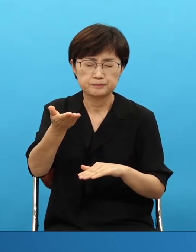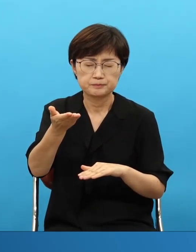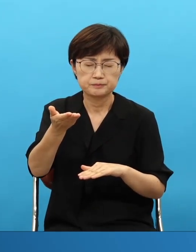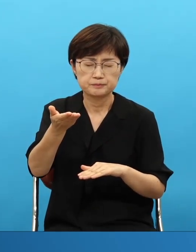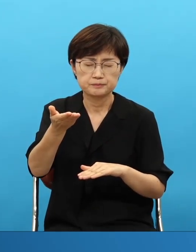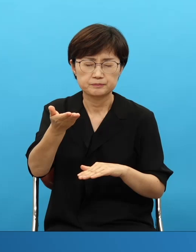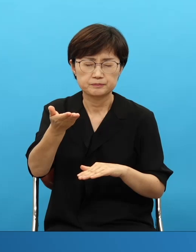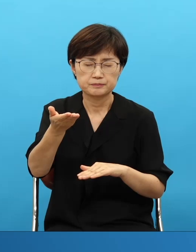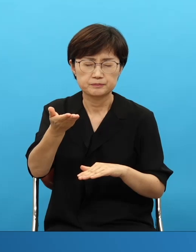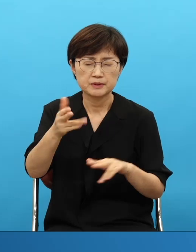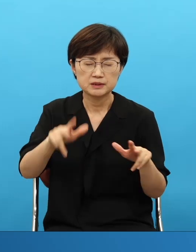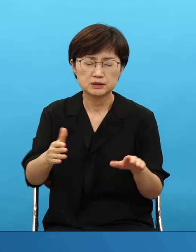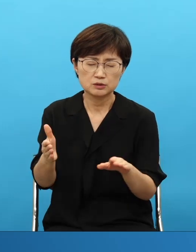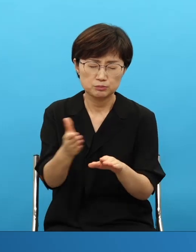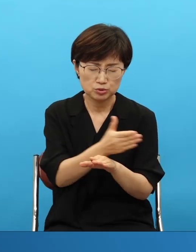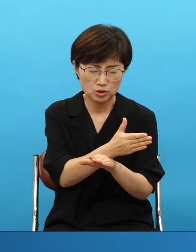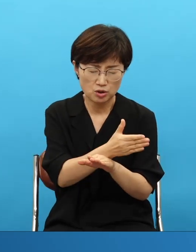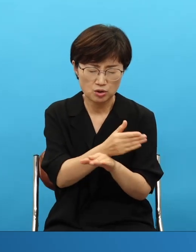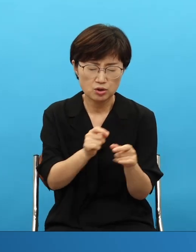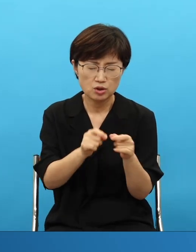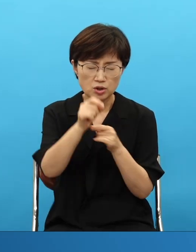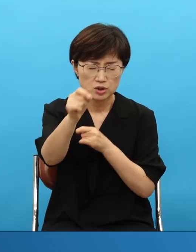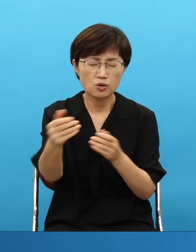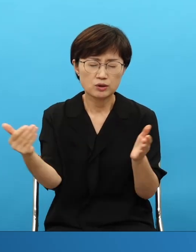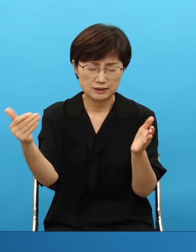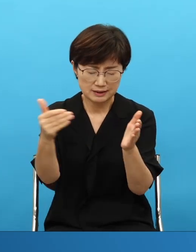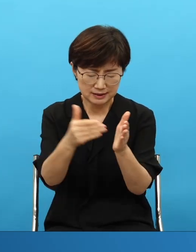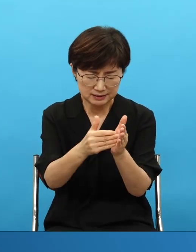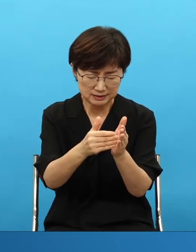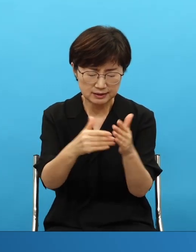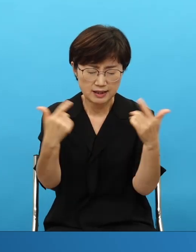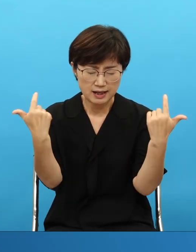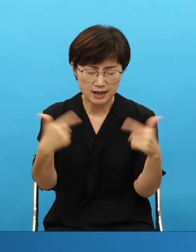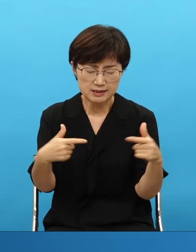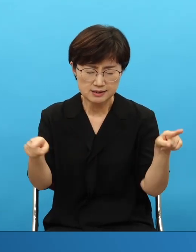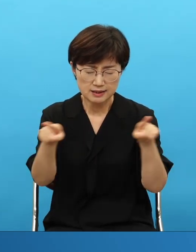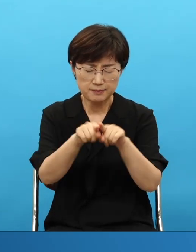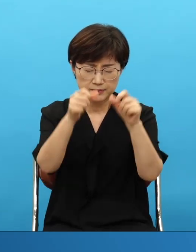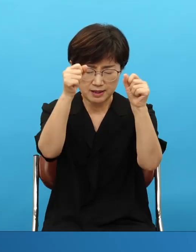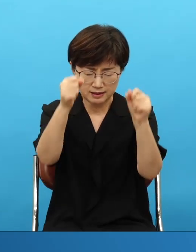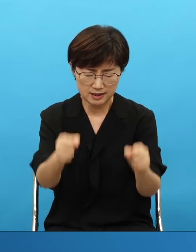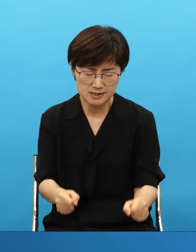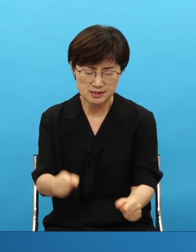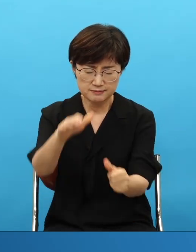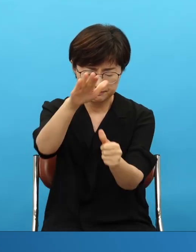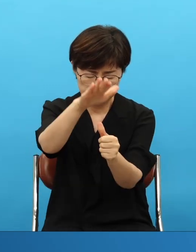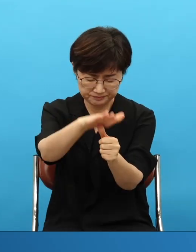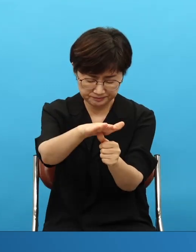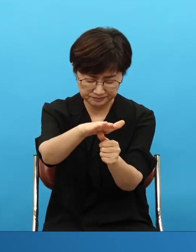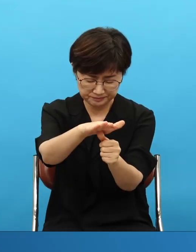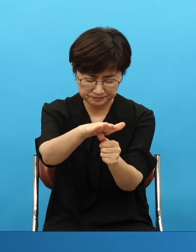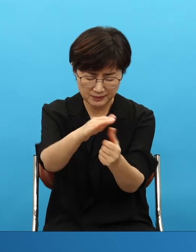위해 지금부터 영원까지 항상